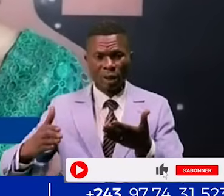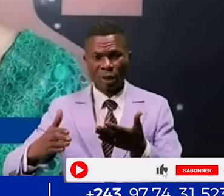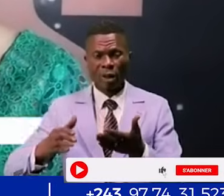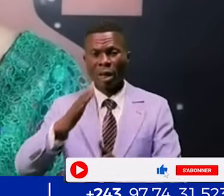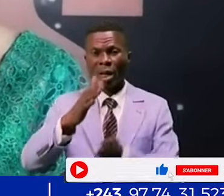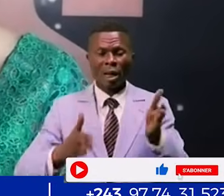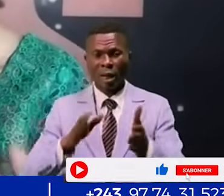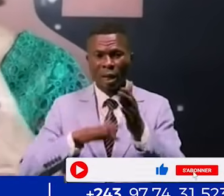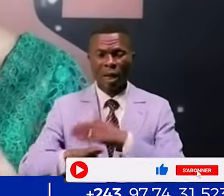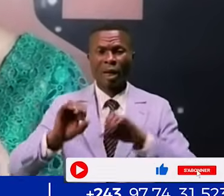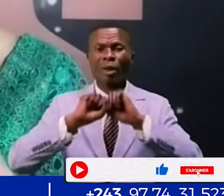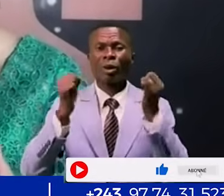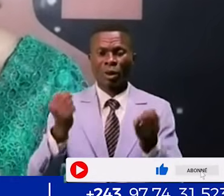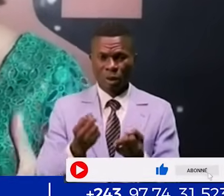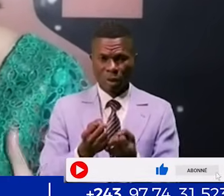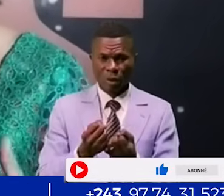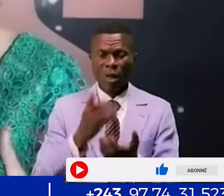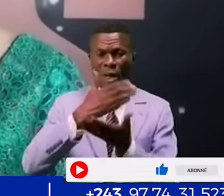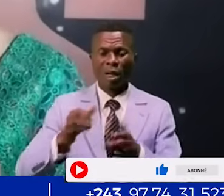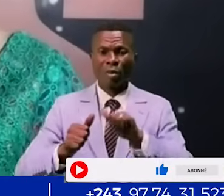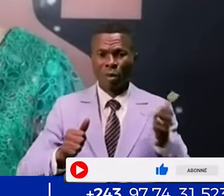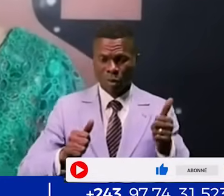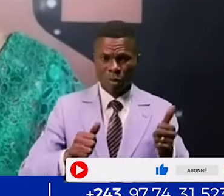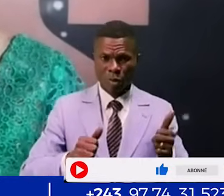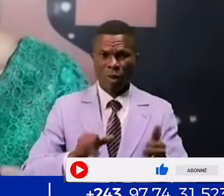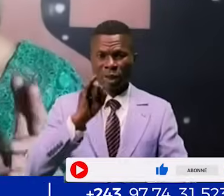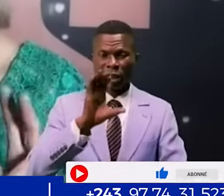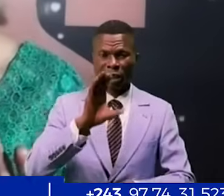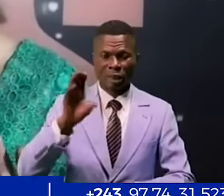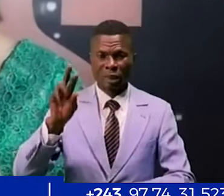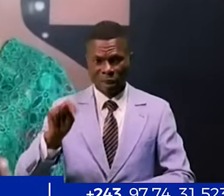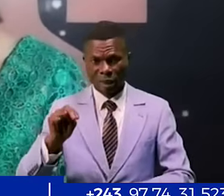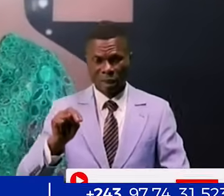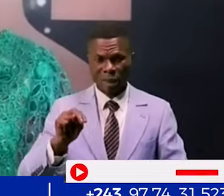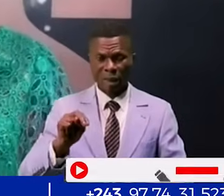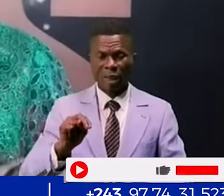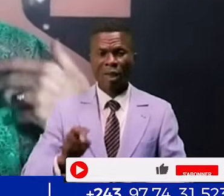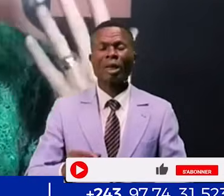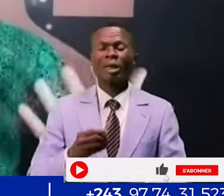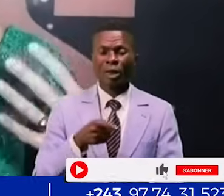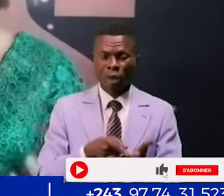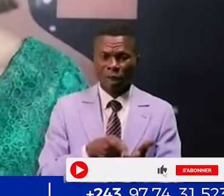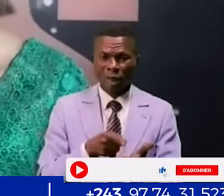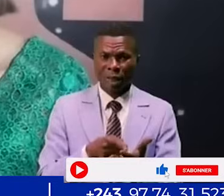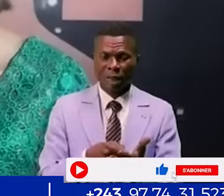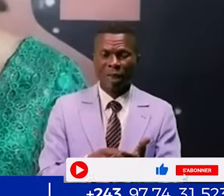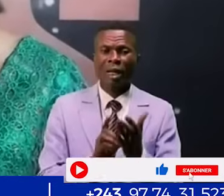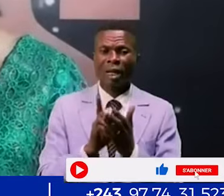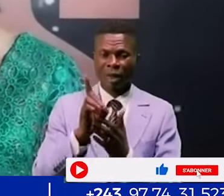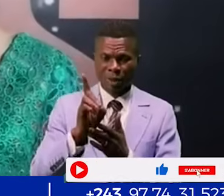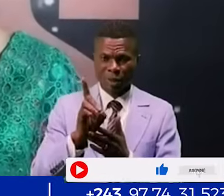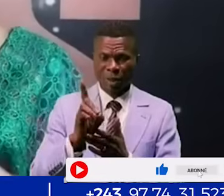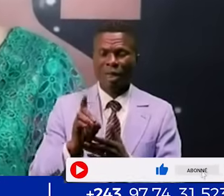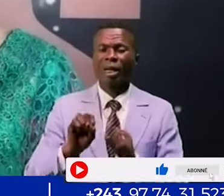vont par la société et l'autre moitié pour ICCN. Donc ça va faire deux choses, ça va faire grandir la